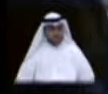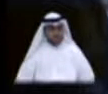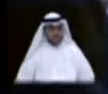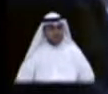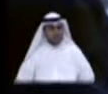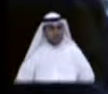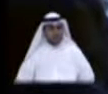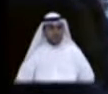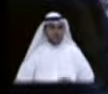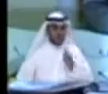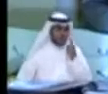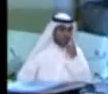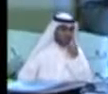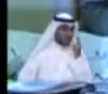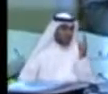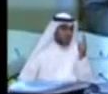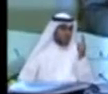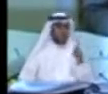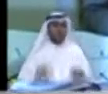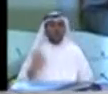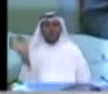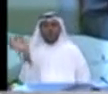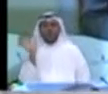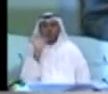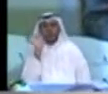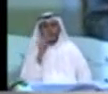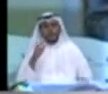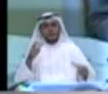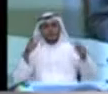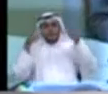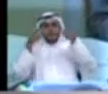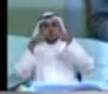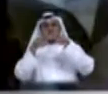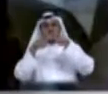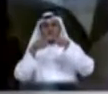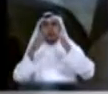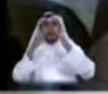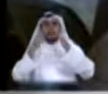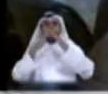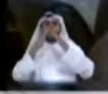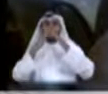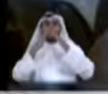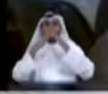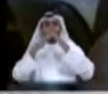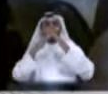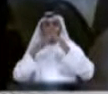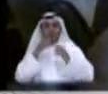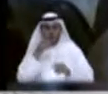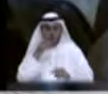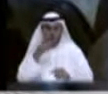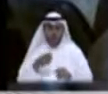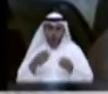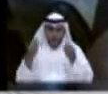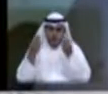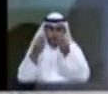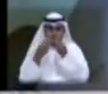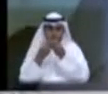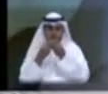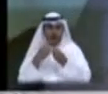مشروع جدول أعمال الاجتماع الأول لفريق العمل المكلف بالتحضير لاجتماع رؤساء البرلمانات